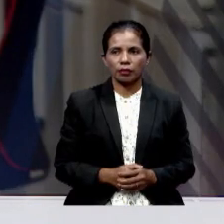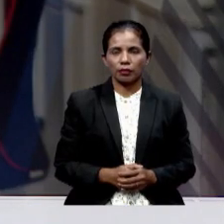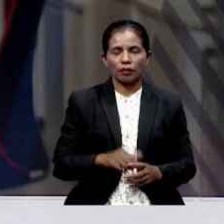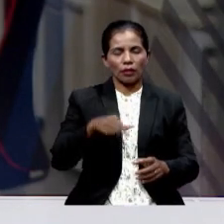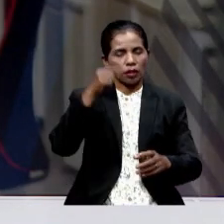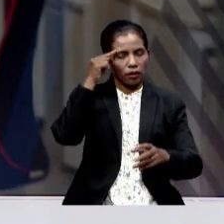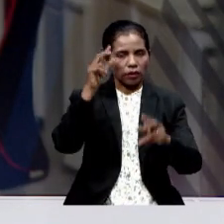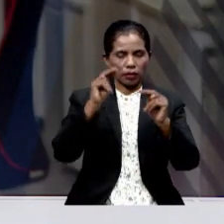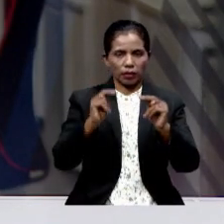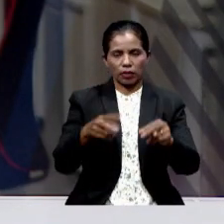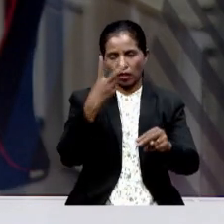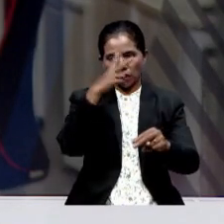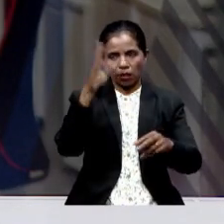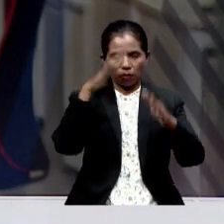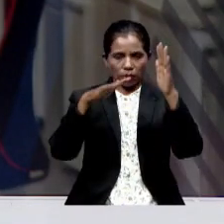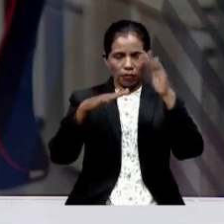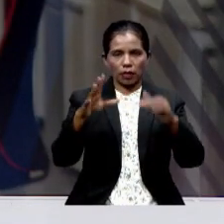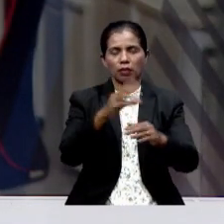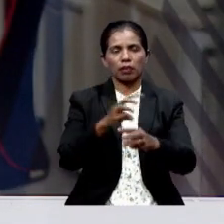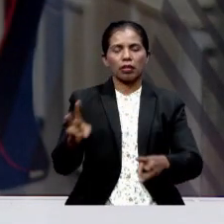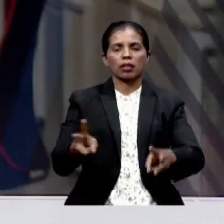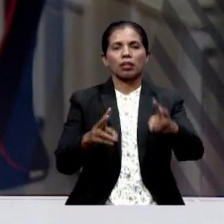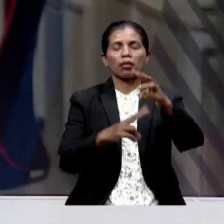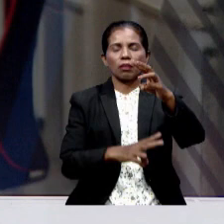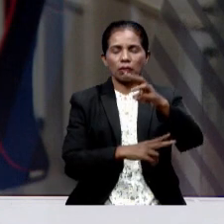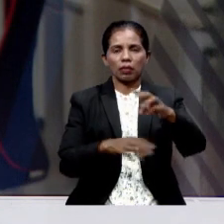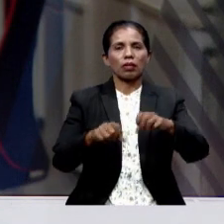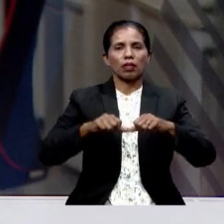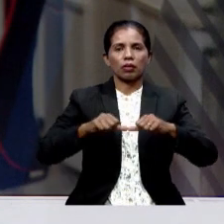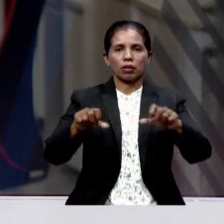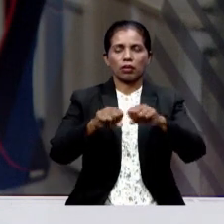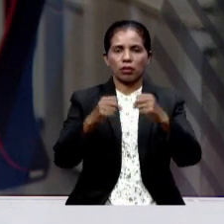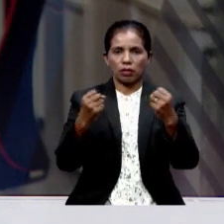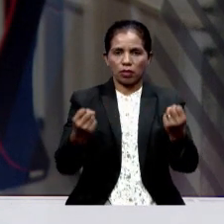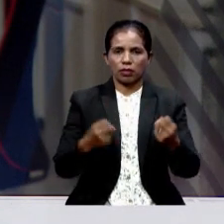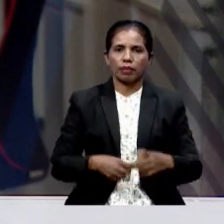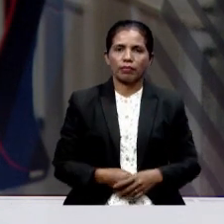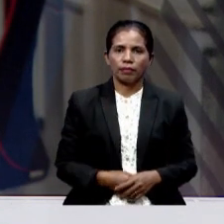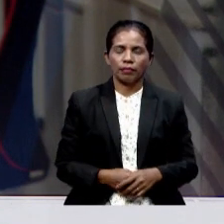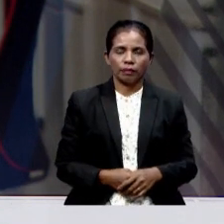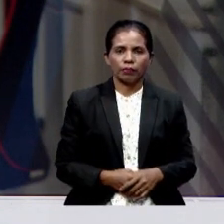Governo precisa resolver problema estrada no ponte, nebe continua at.